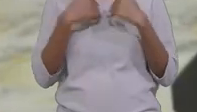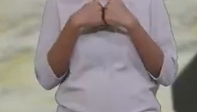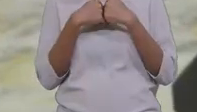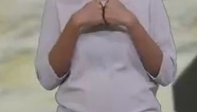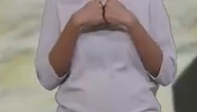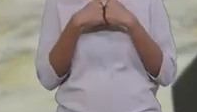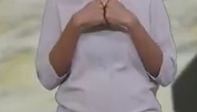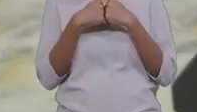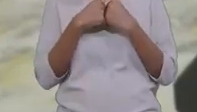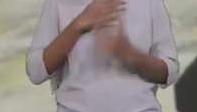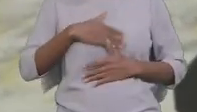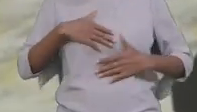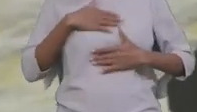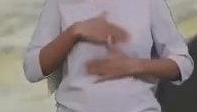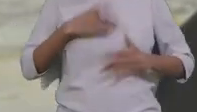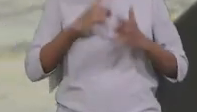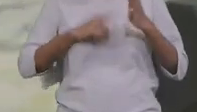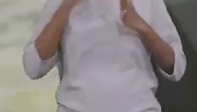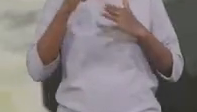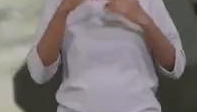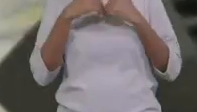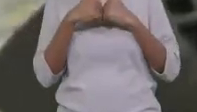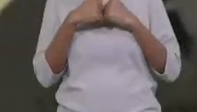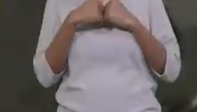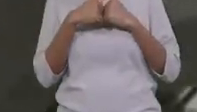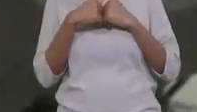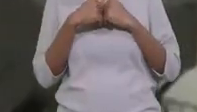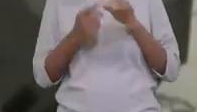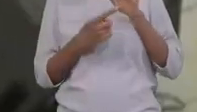Approprie-toi ce que tu as. Jouis de ce que tu as.